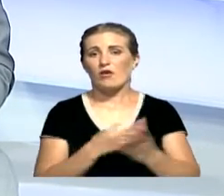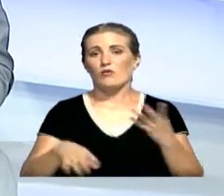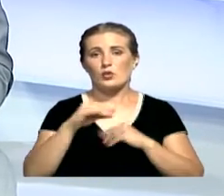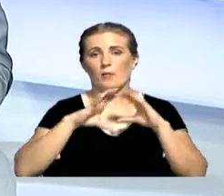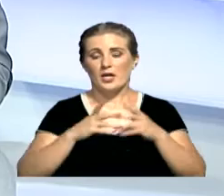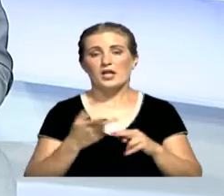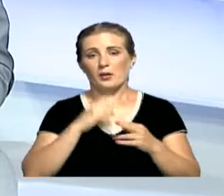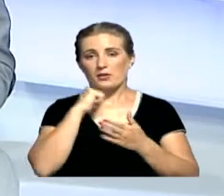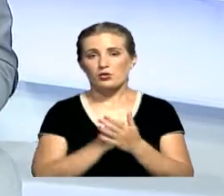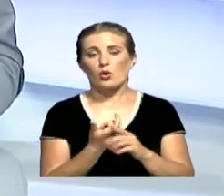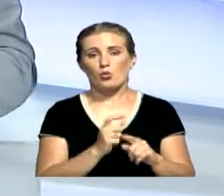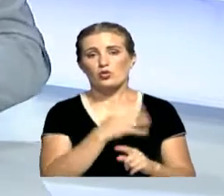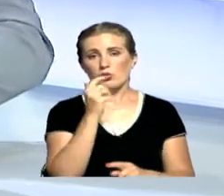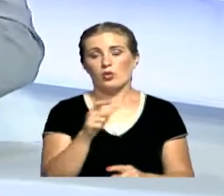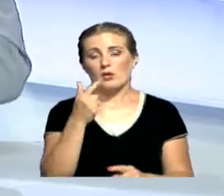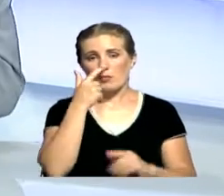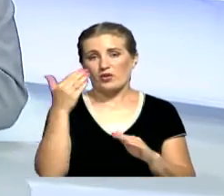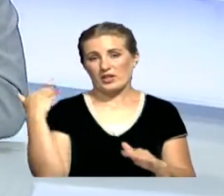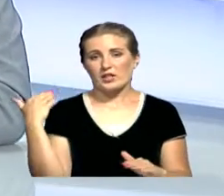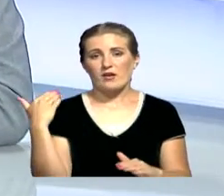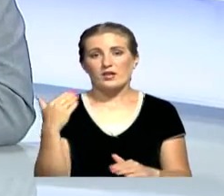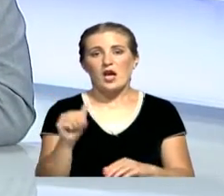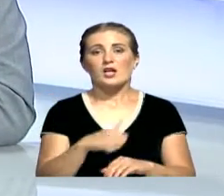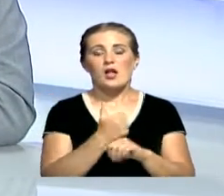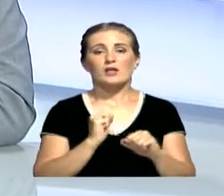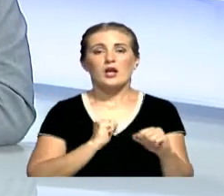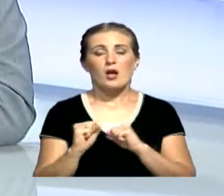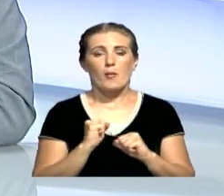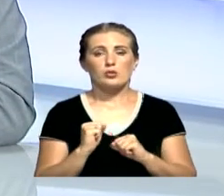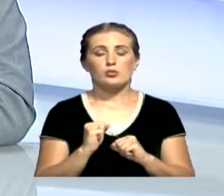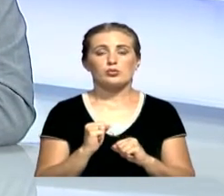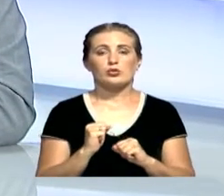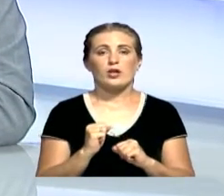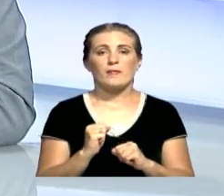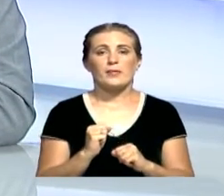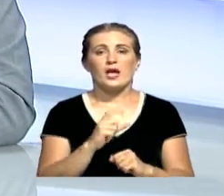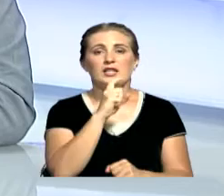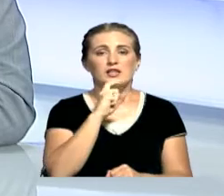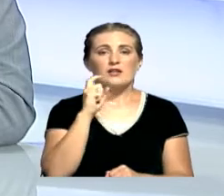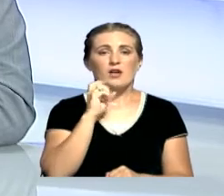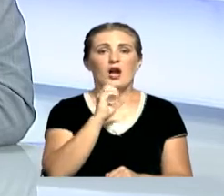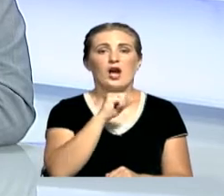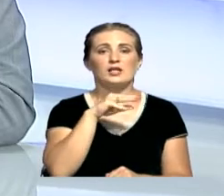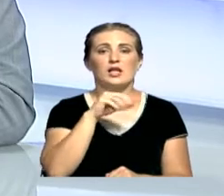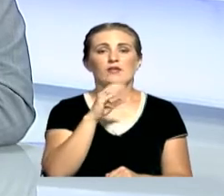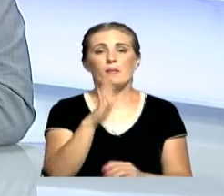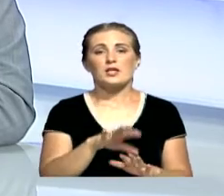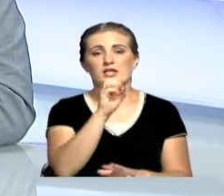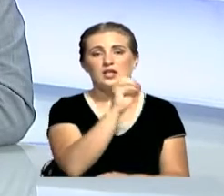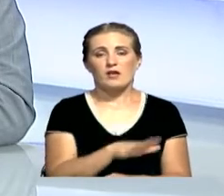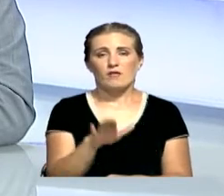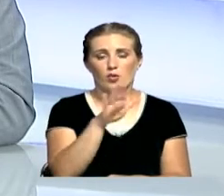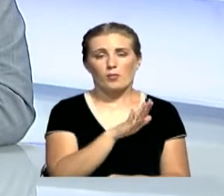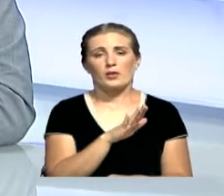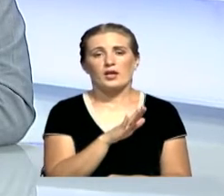это подтверждают очень многие буквально недавно на главнокомандующий североатлантическим альянсом в европе